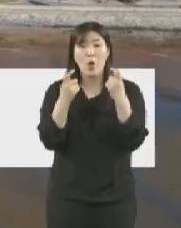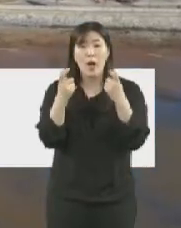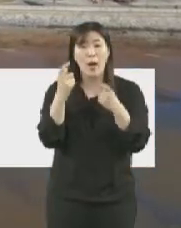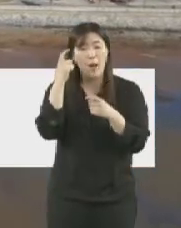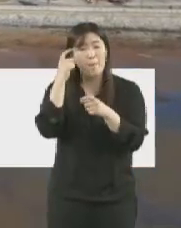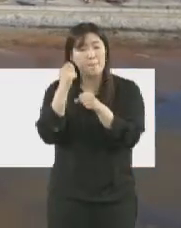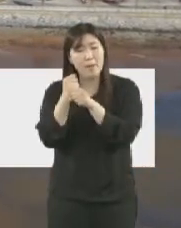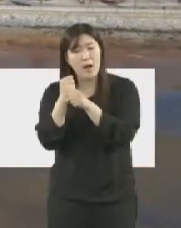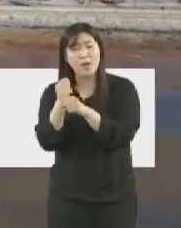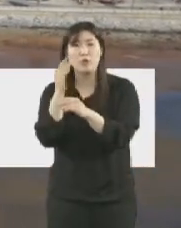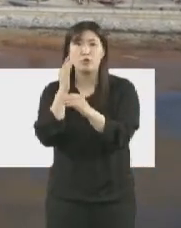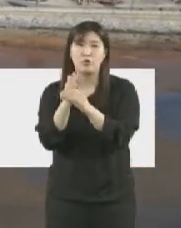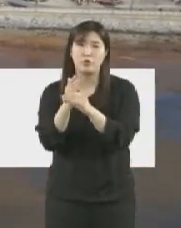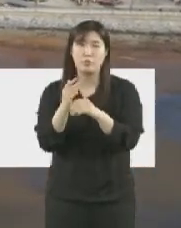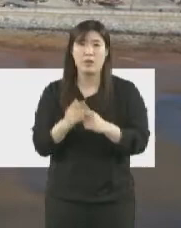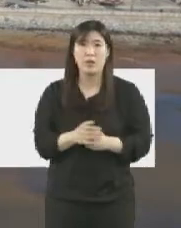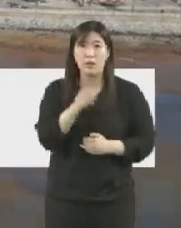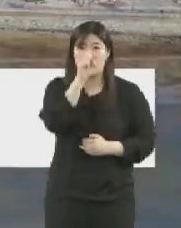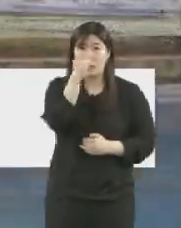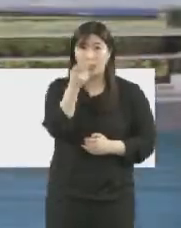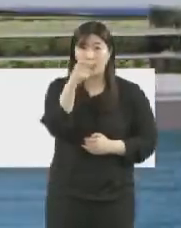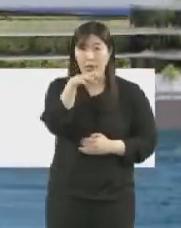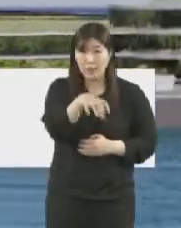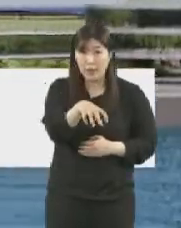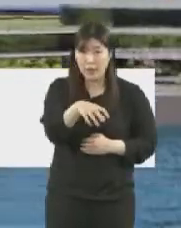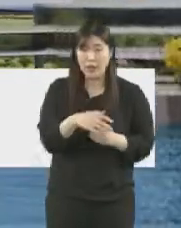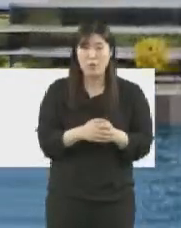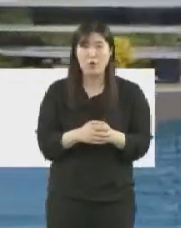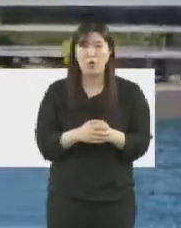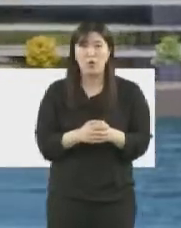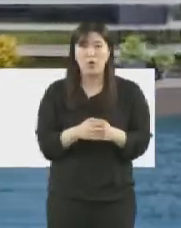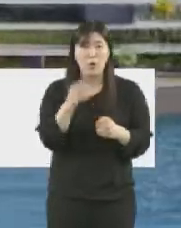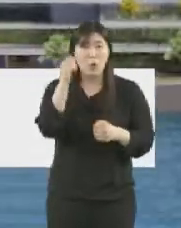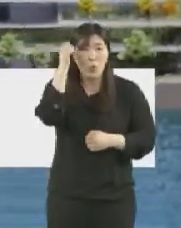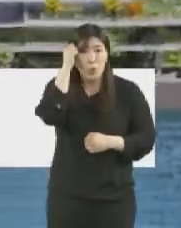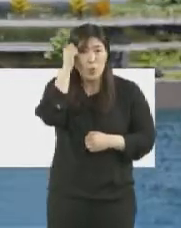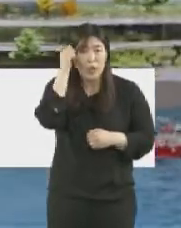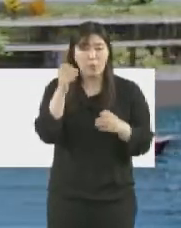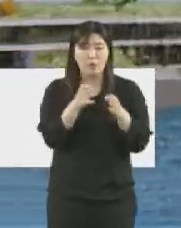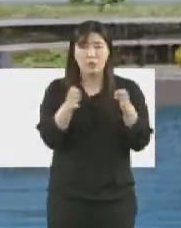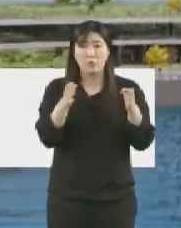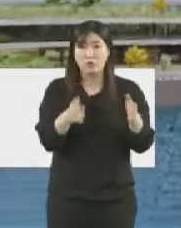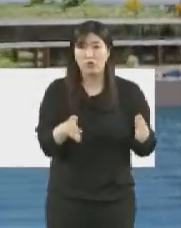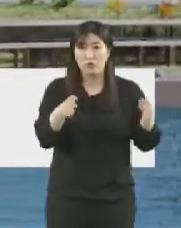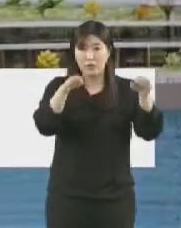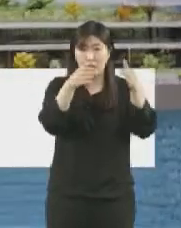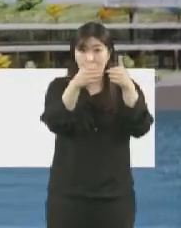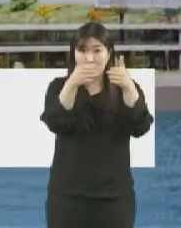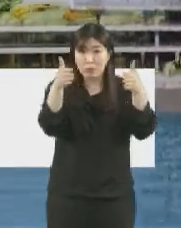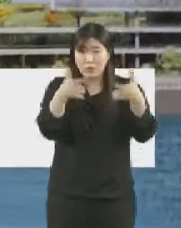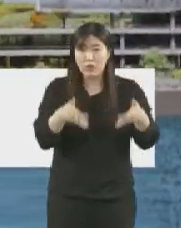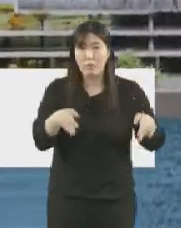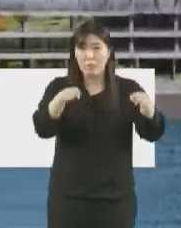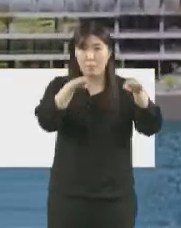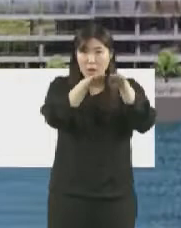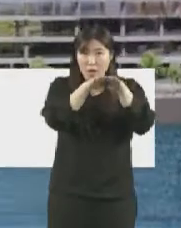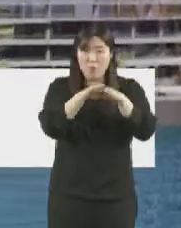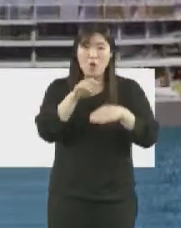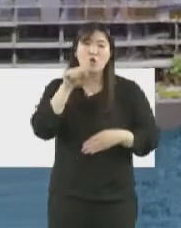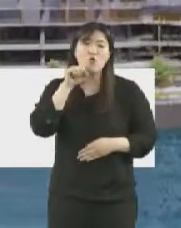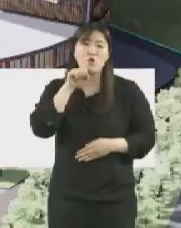됩니다 서산 실은 간월도 의 2024년까지 호텔 콘도미니엄 등 19층 규모의 숙박시설과